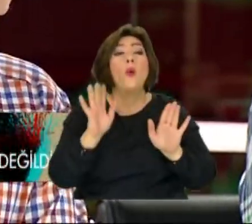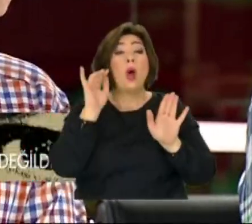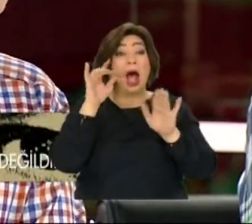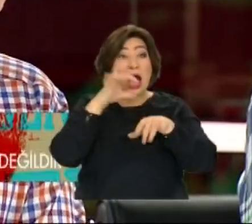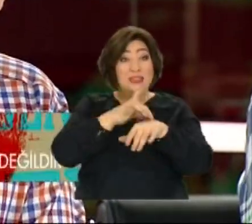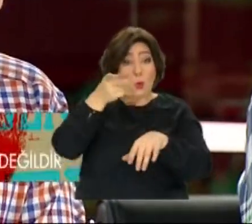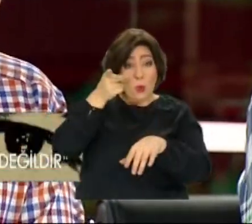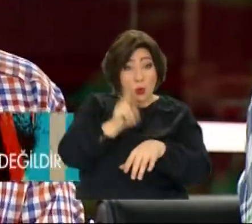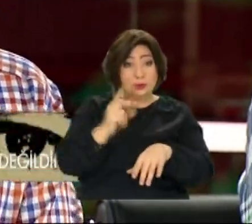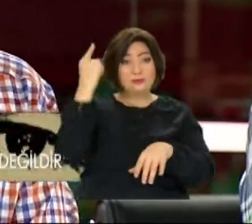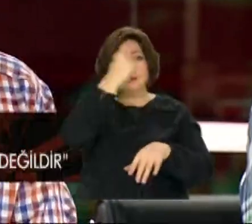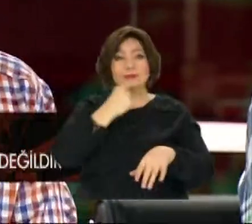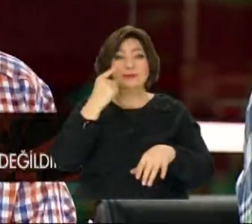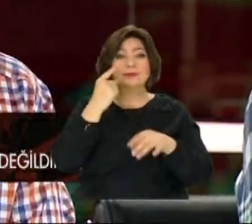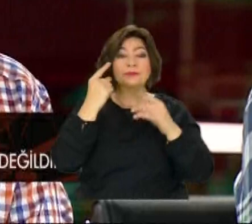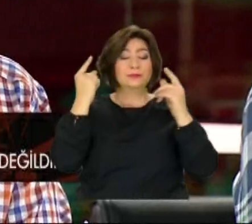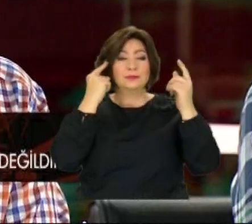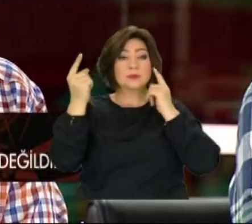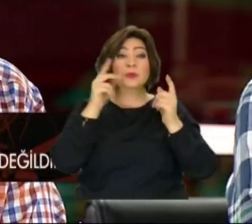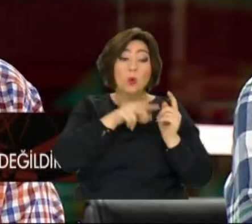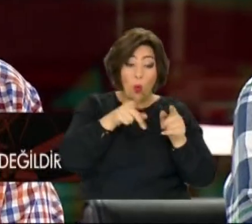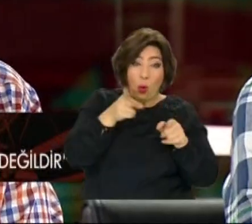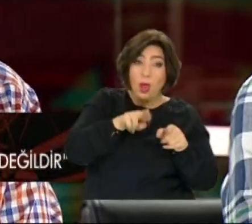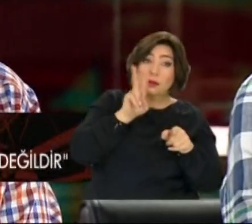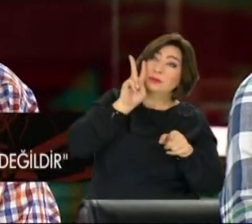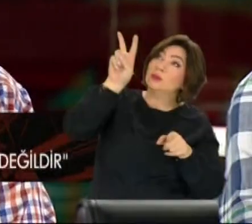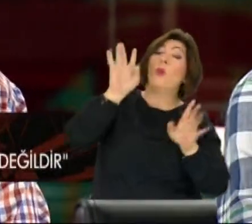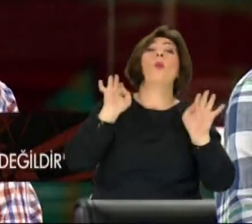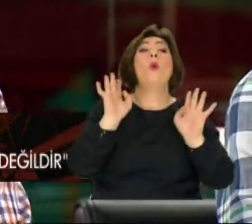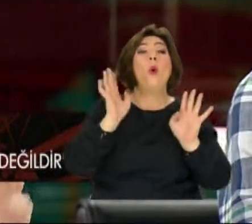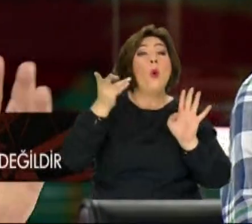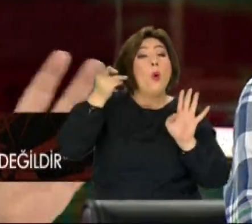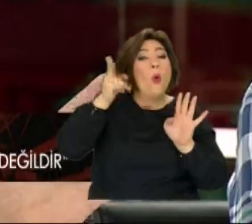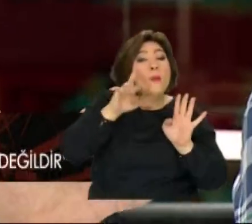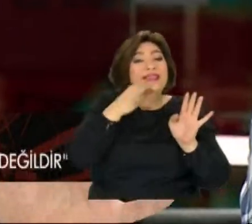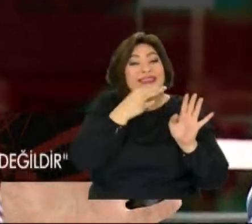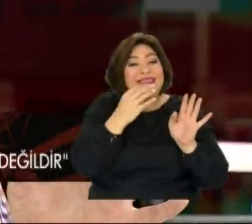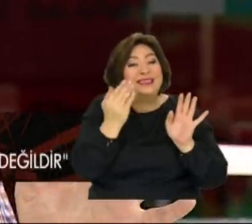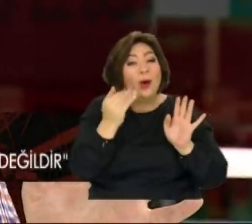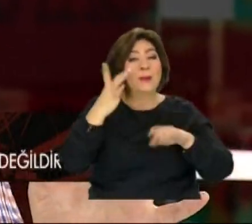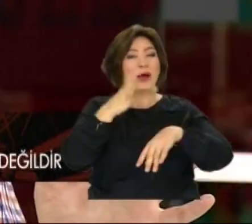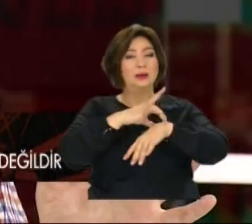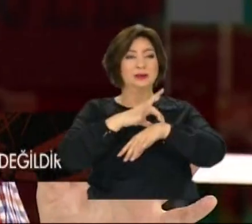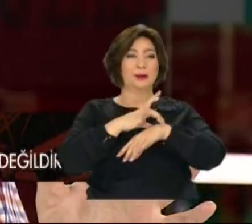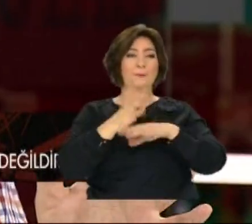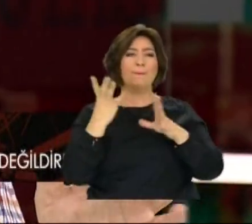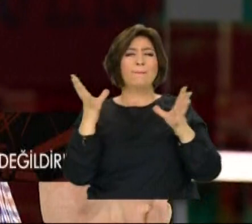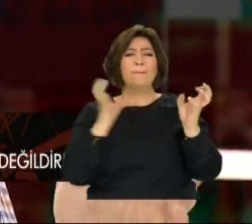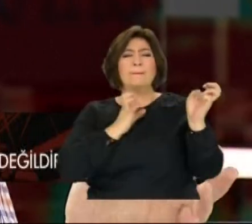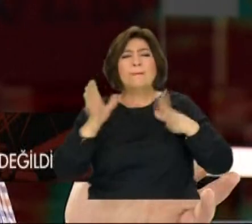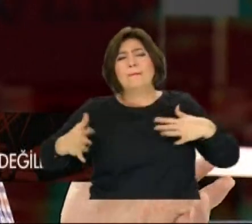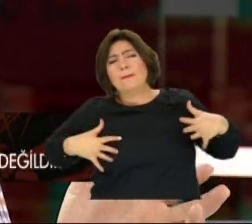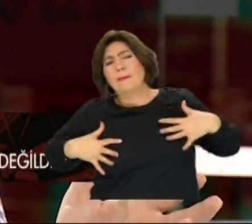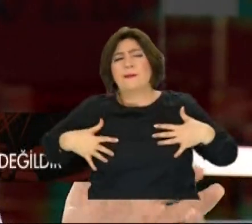yanındakilerin duyu organıyla algılayamayacağı bir süreç. Yani kimse o yüzden hasta mesela çok acı çekiyordur